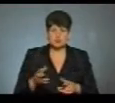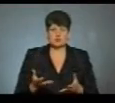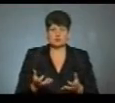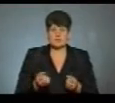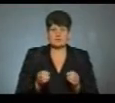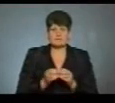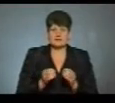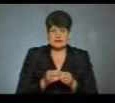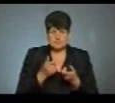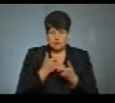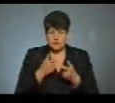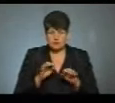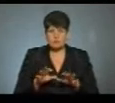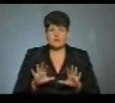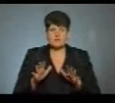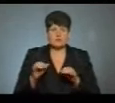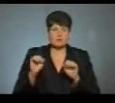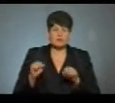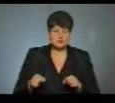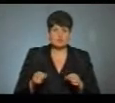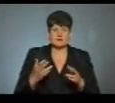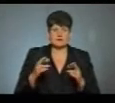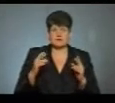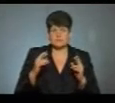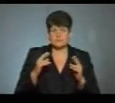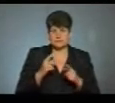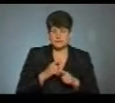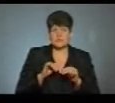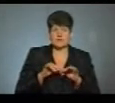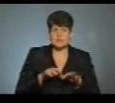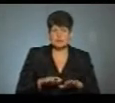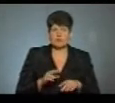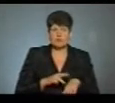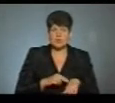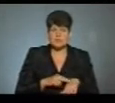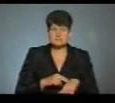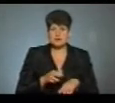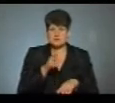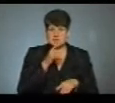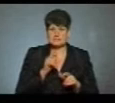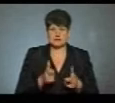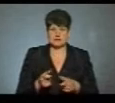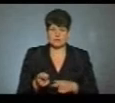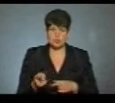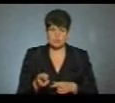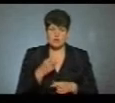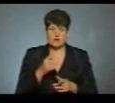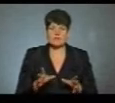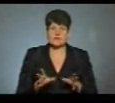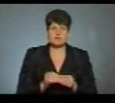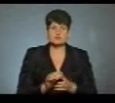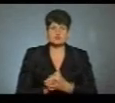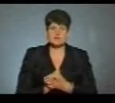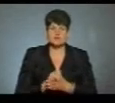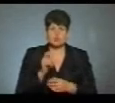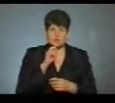10 повідомлень про випадки можливих неправомірних дій поліції під час карантину в Тернополі. Каже, разом з Асоціацією